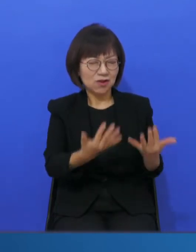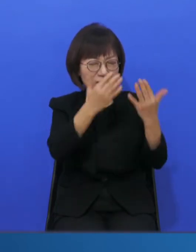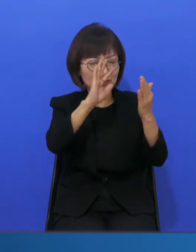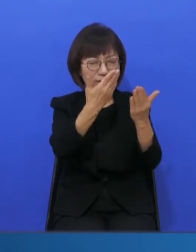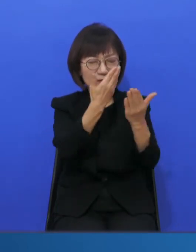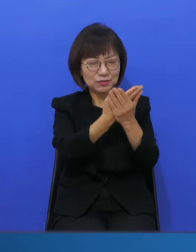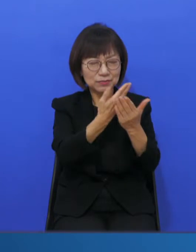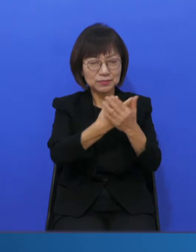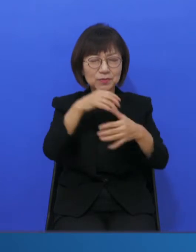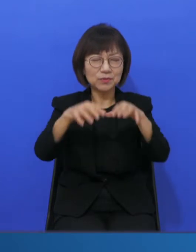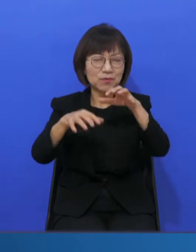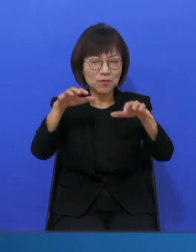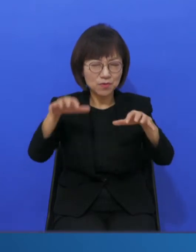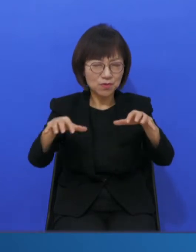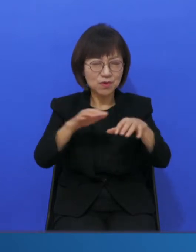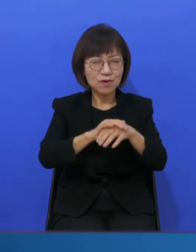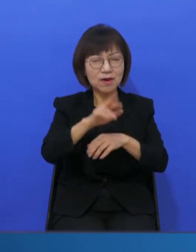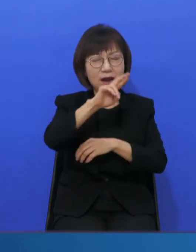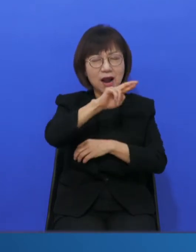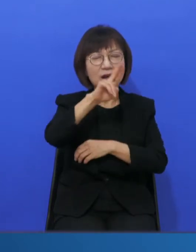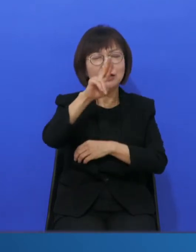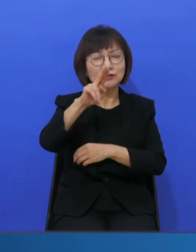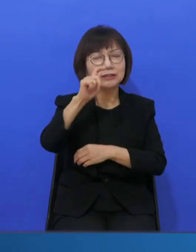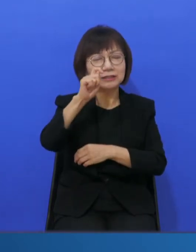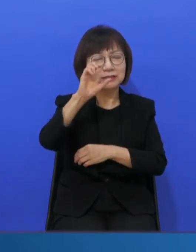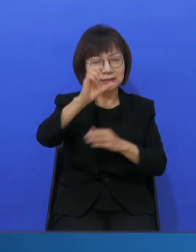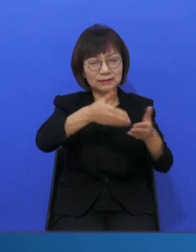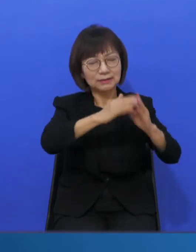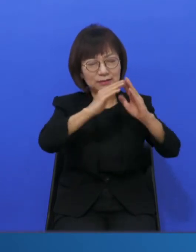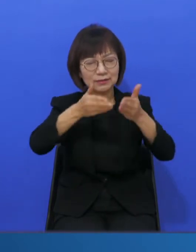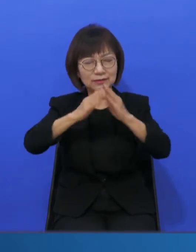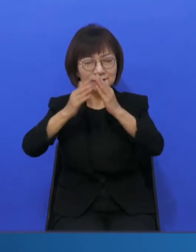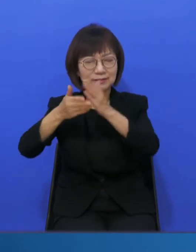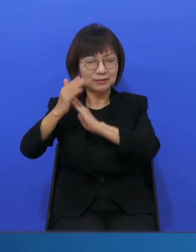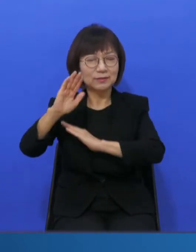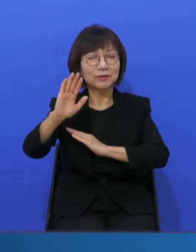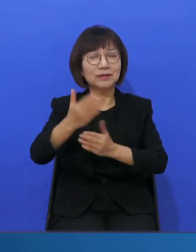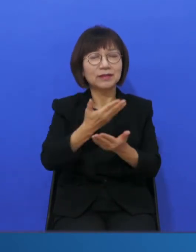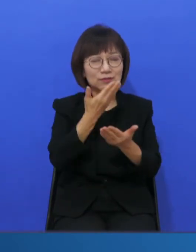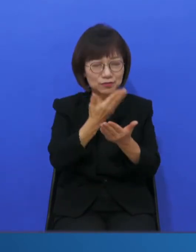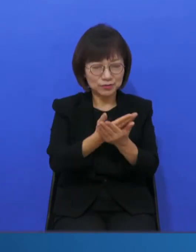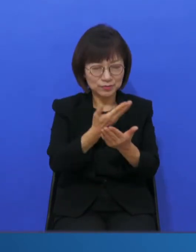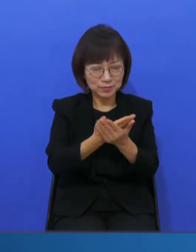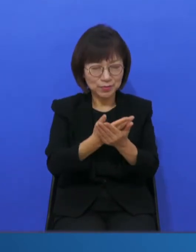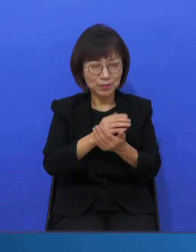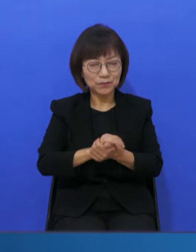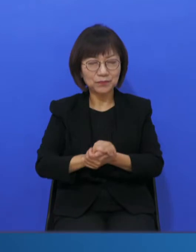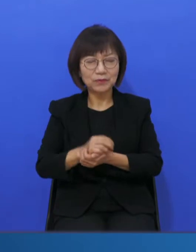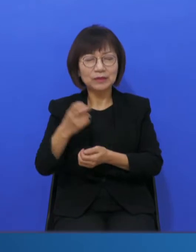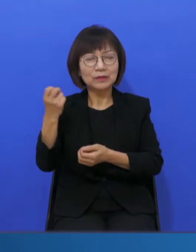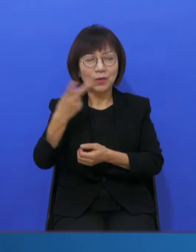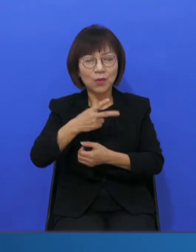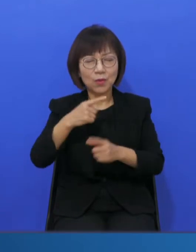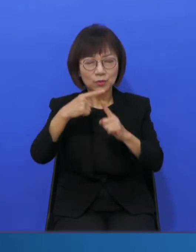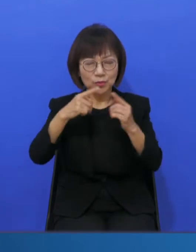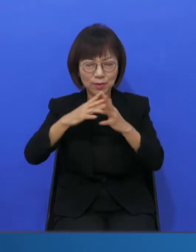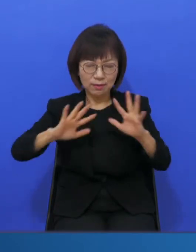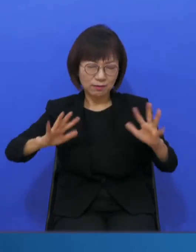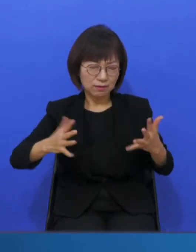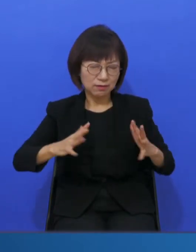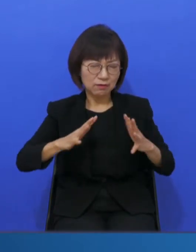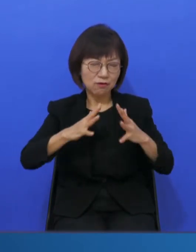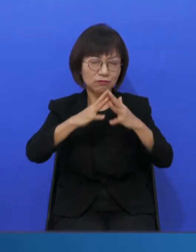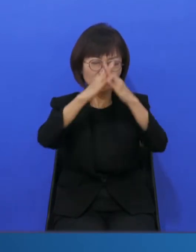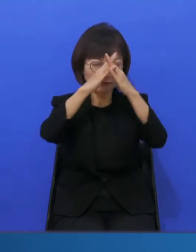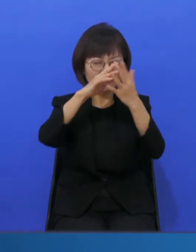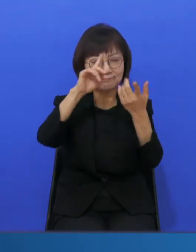성전 건축 또한 이루어진 것을 보고 마음에 담아 기도하기를 원합니다. You have allowed us to see this precious gospel, and